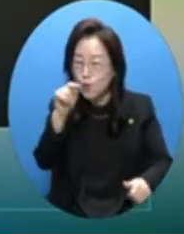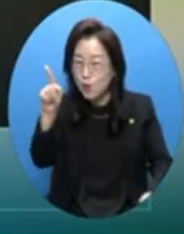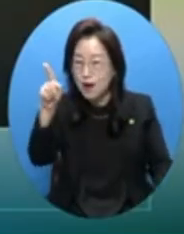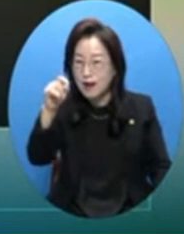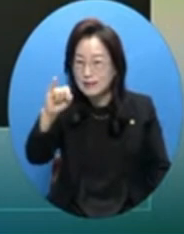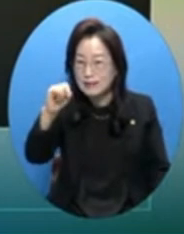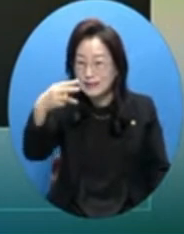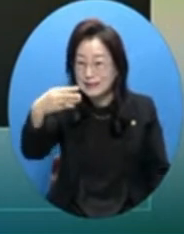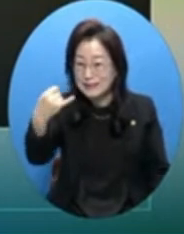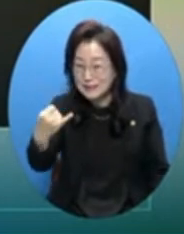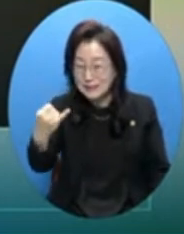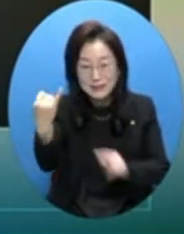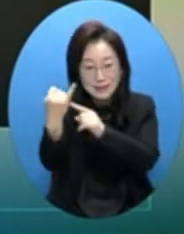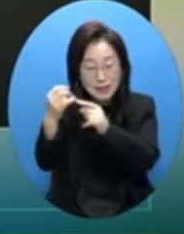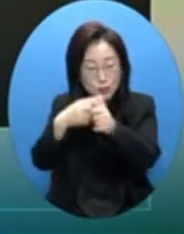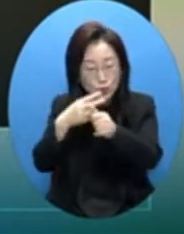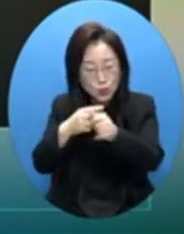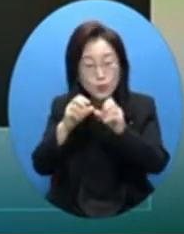중국에서